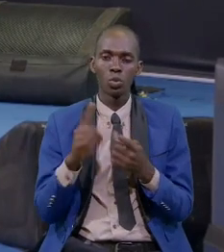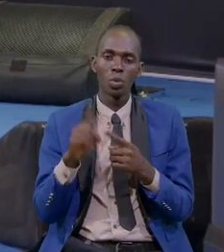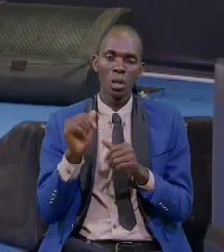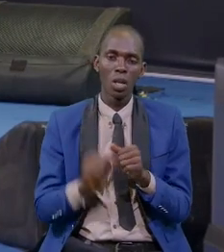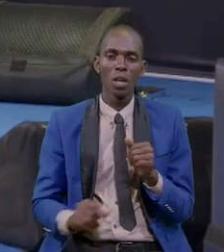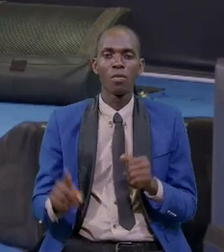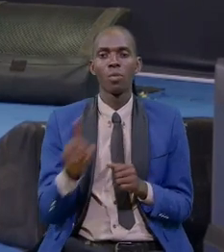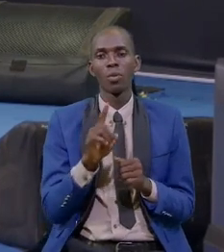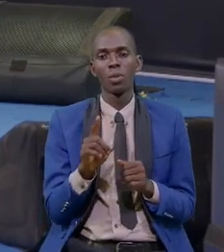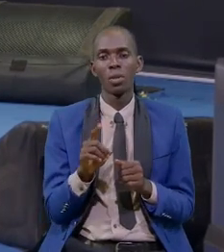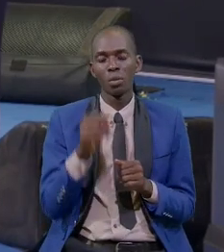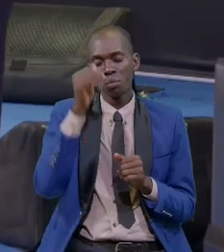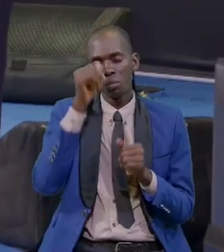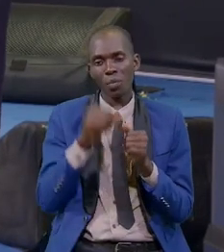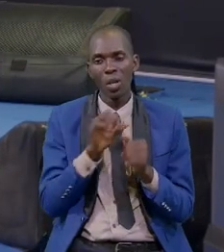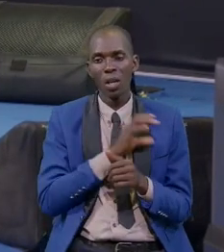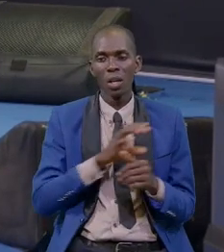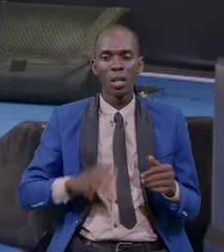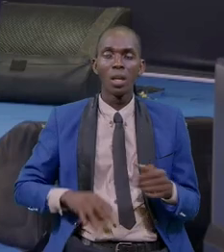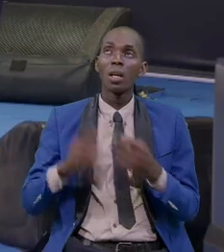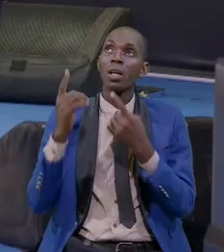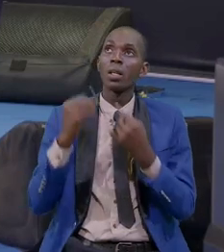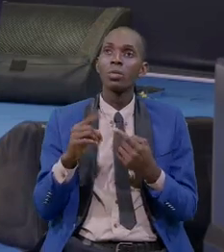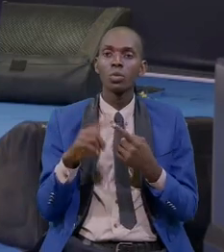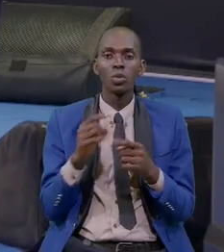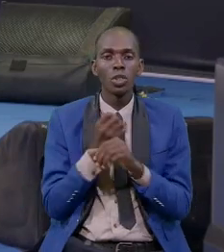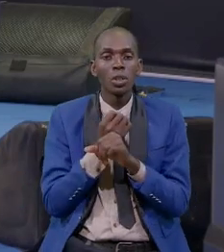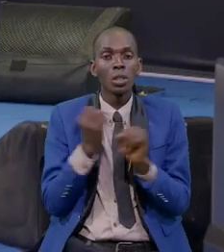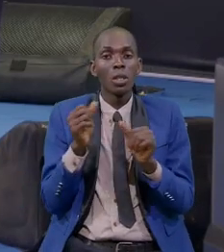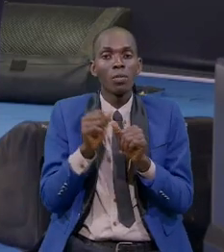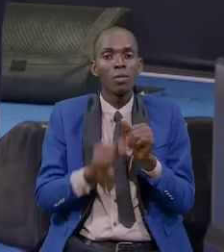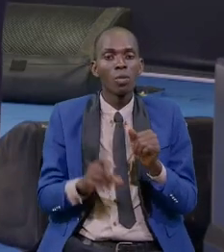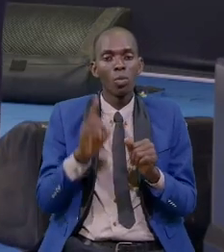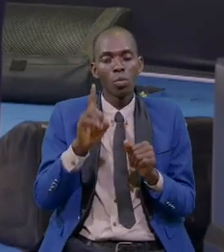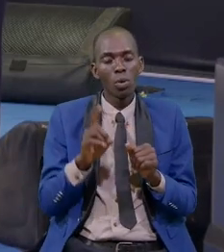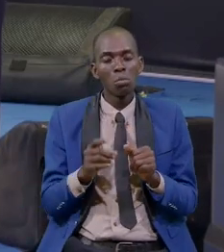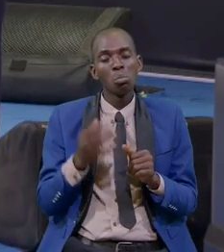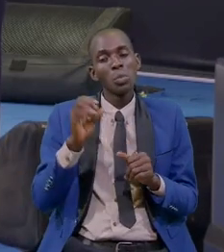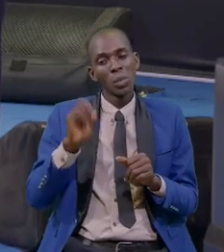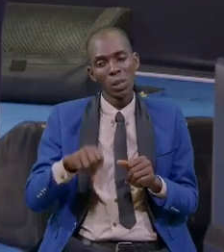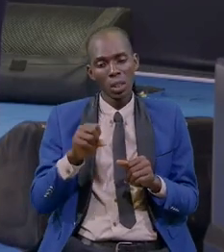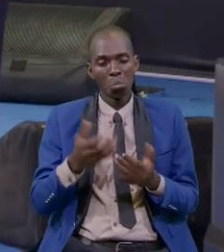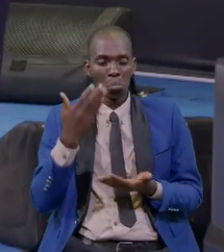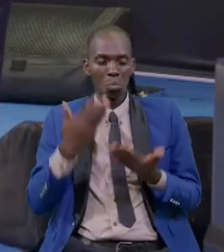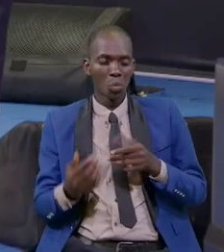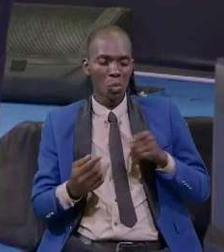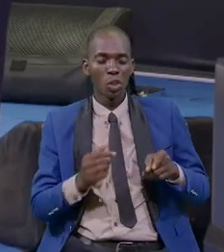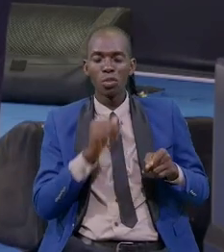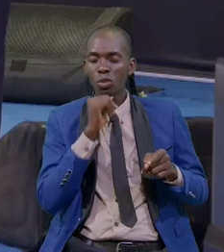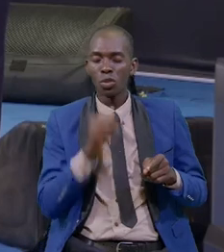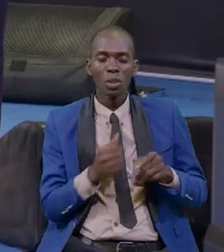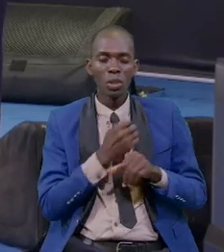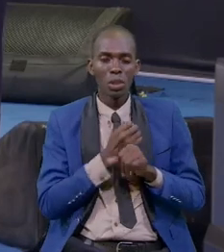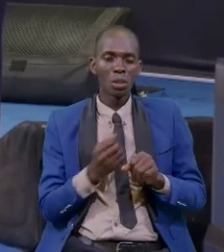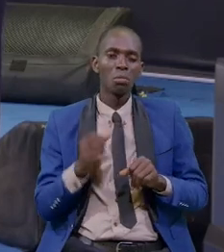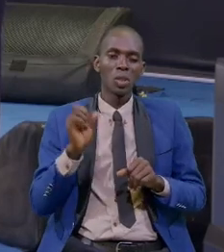le sauveur de tout le monde. Christ est venu pour sauver tout le monde. Et celui-ci, bien qu'il ne s'était pas repenti, bien qu'il ne se dit pas qu'il est